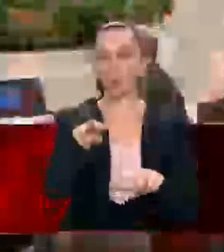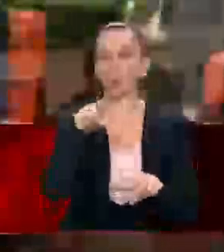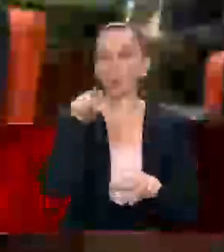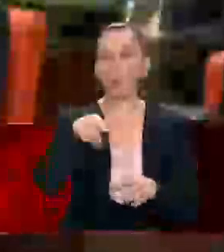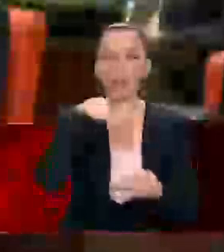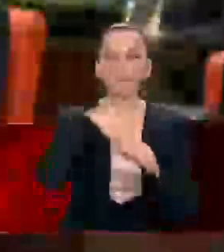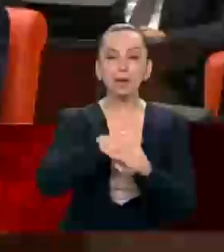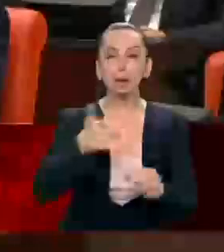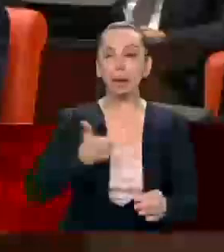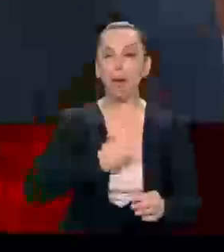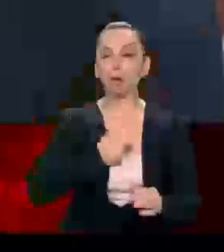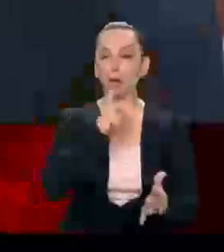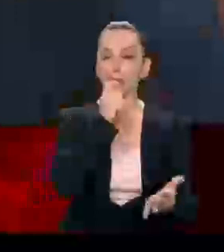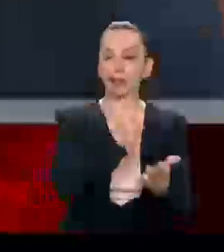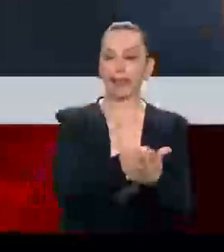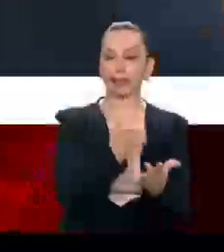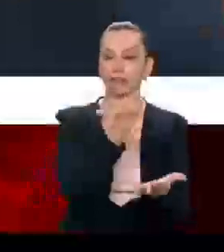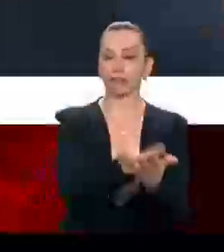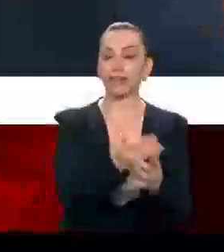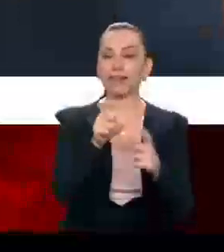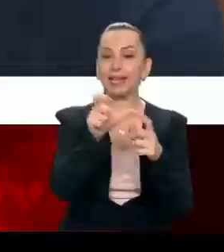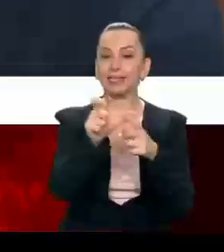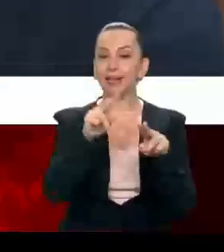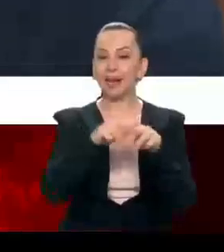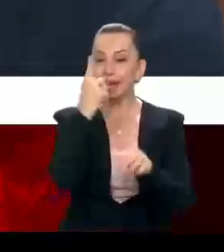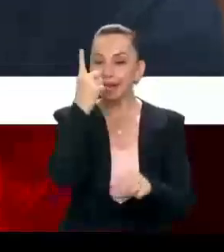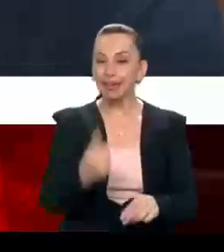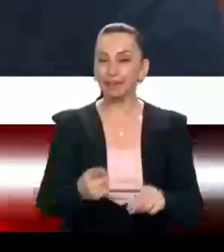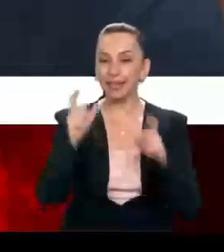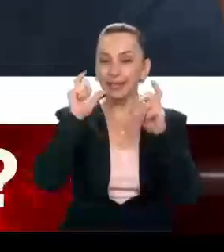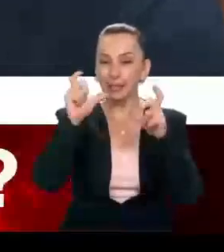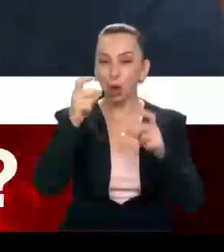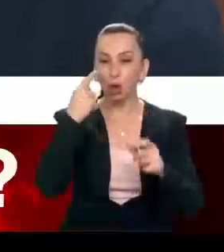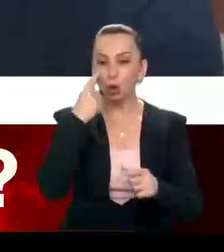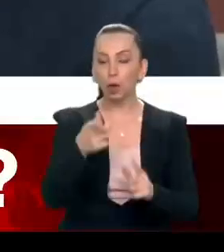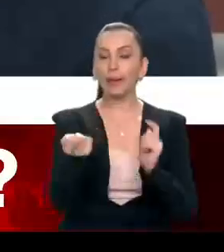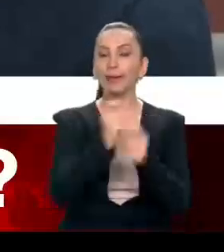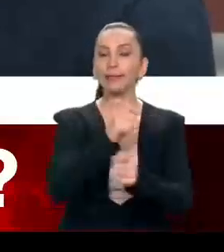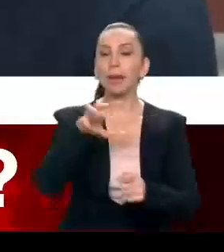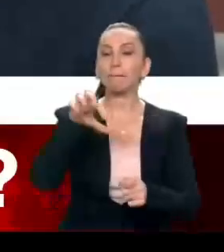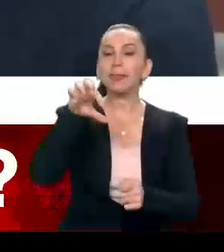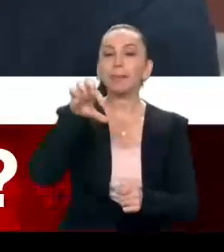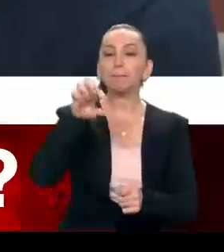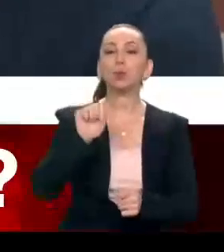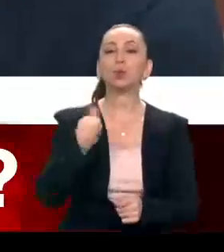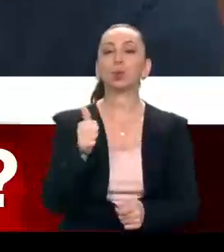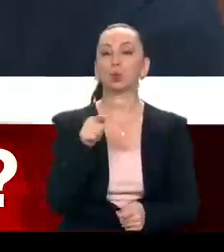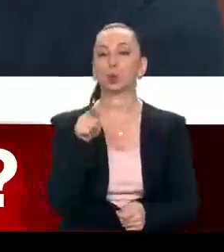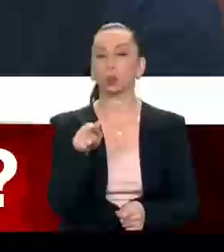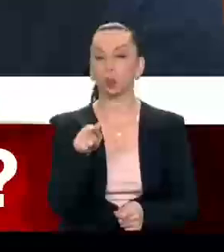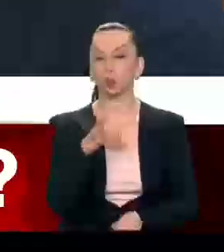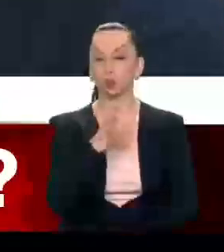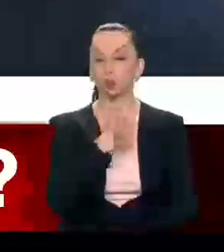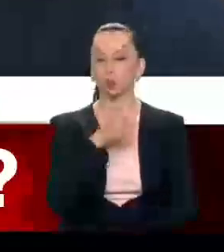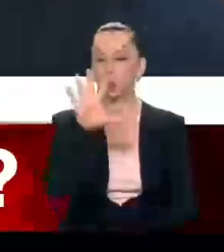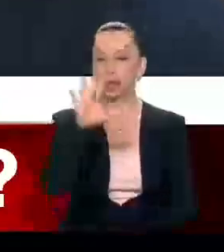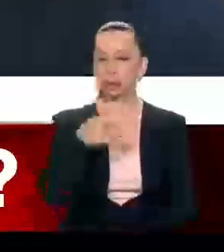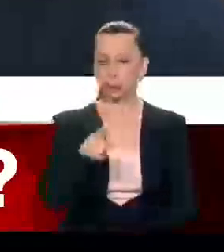meclise sunulacak kanun teklifinde ssk'lıların ilk kez Sigortalı olduğu tarihe göre değişen prim ödeme gün sayıları söz konusuydu yani